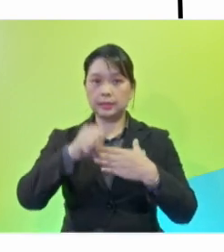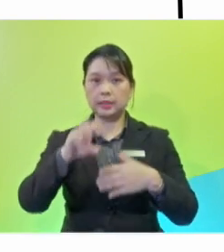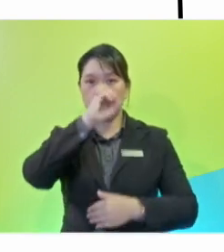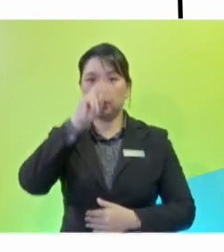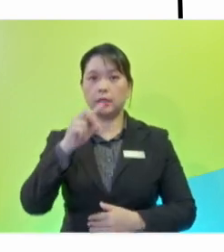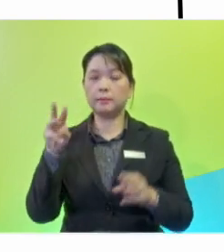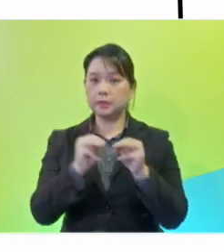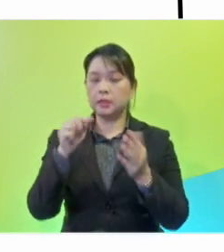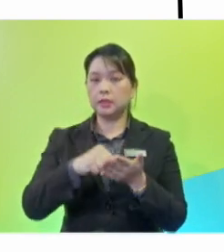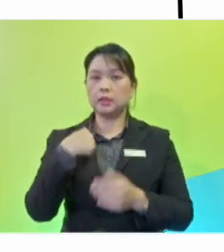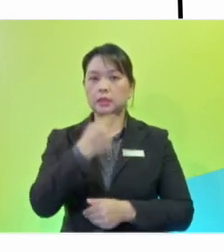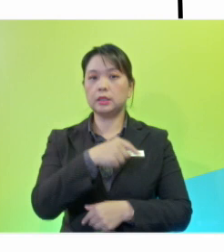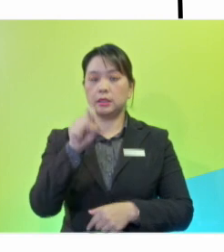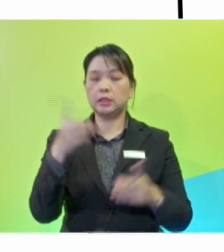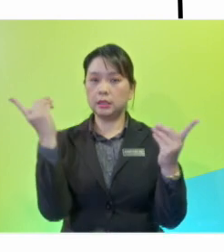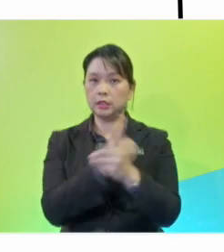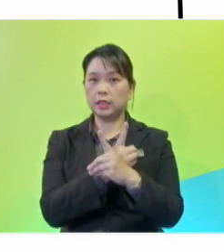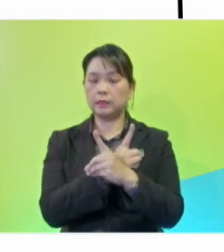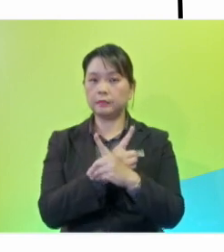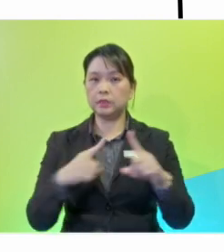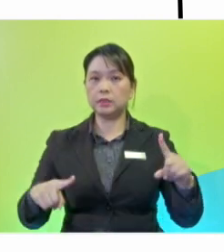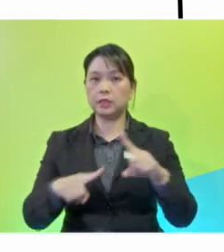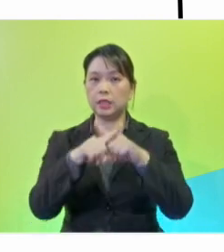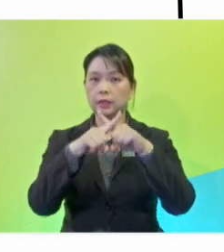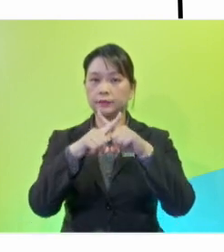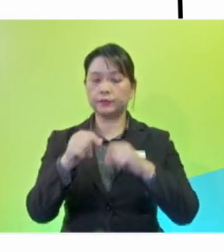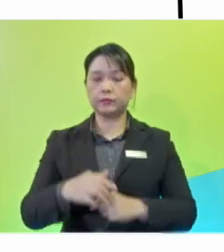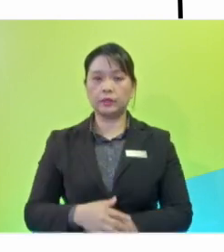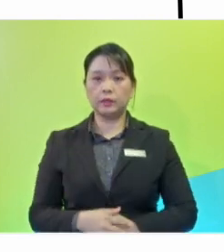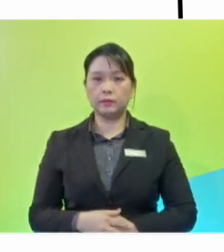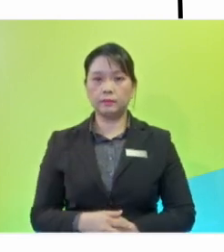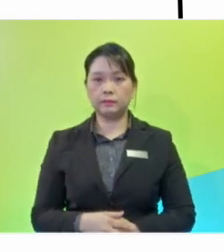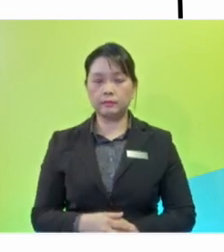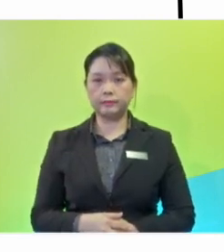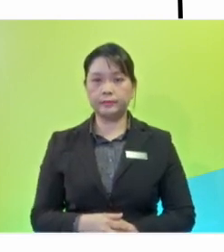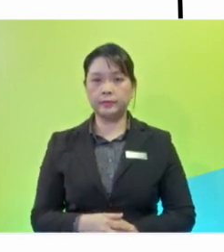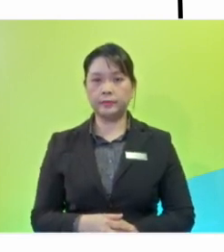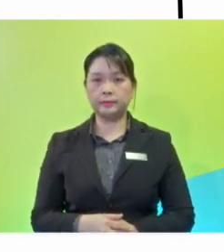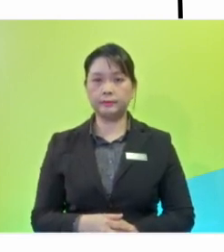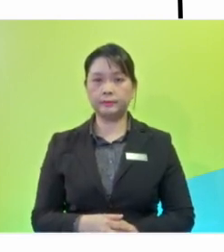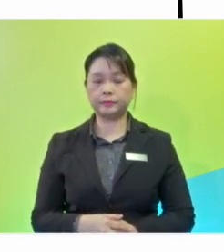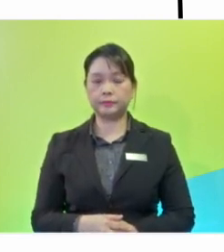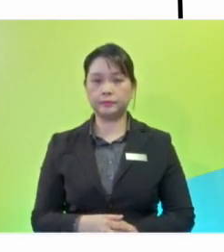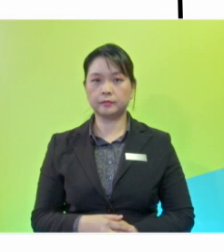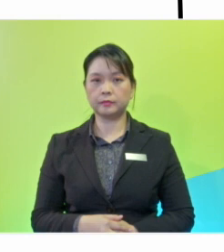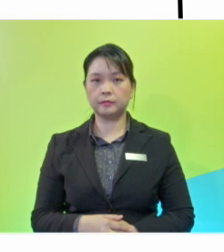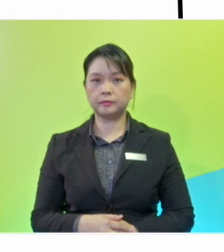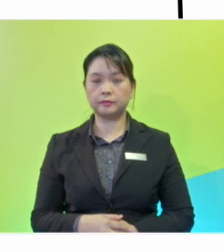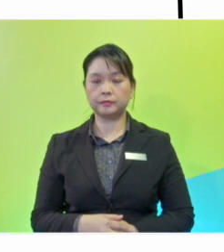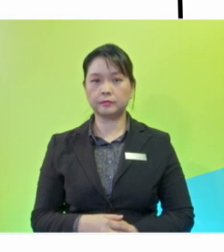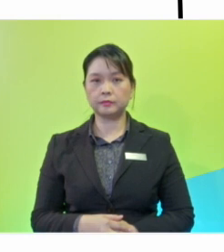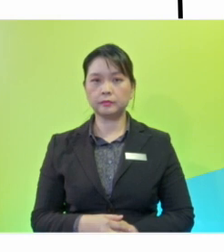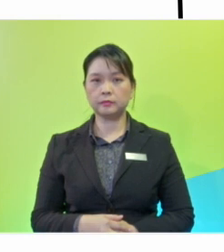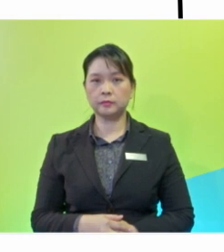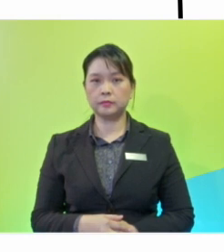3x kita akan jaraknya 6 x + 4 x + 4 maka dia jadi x + 4